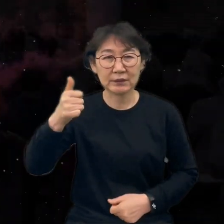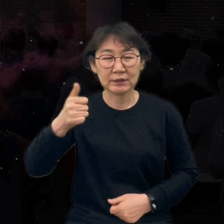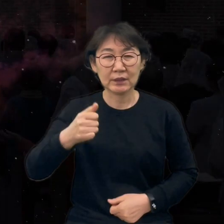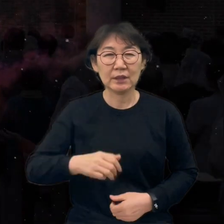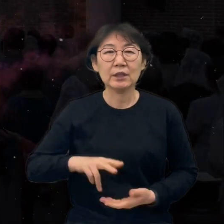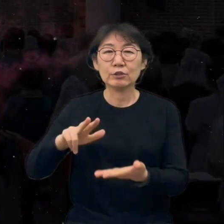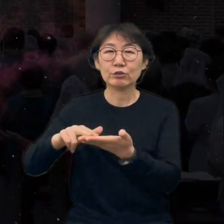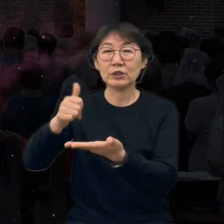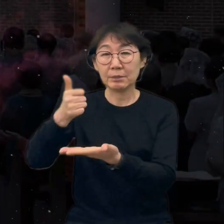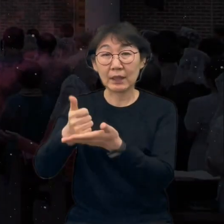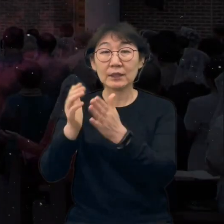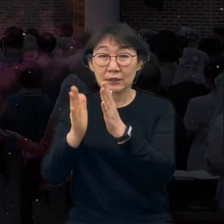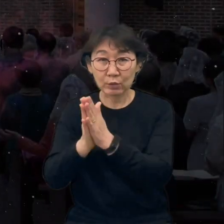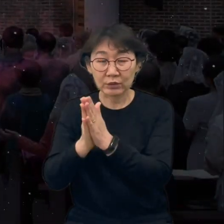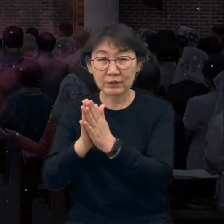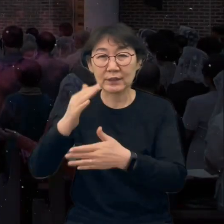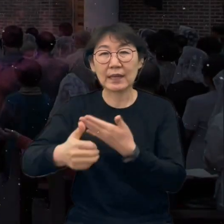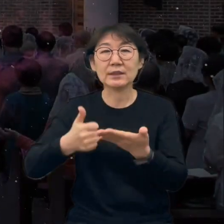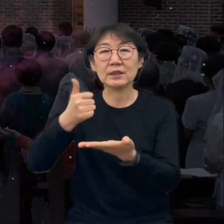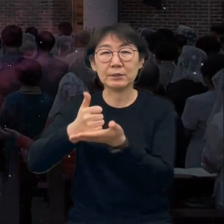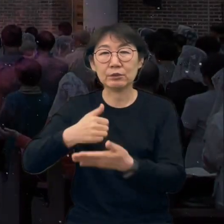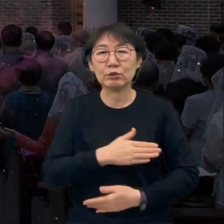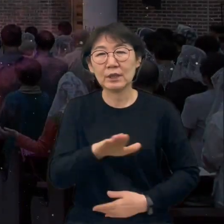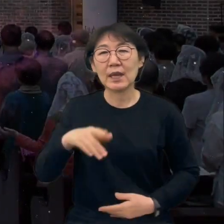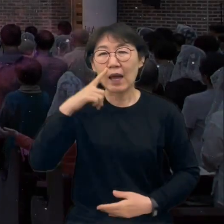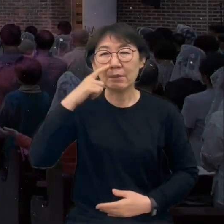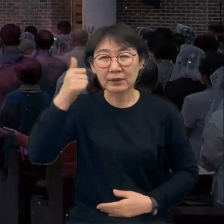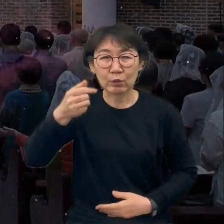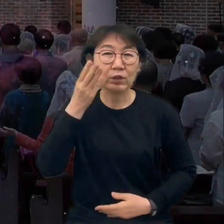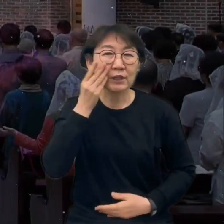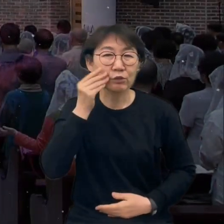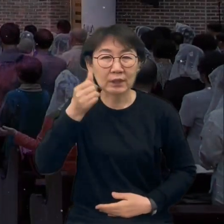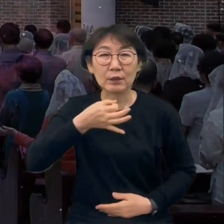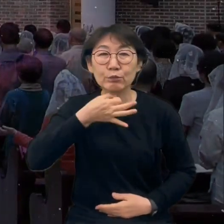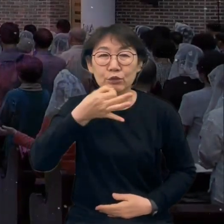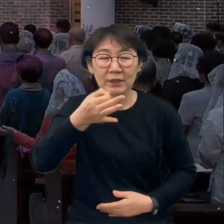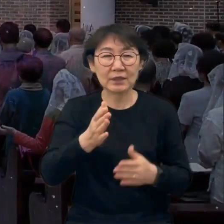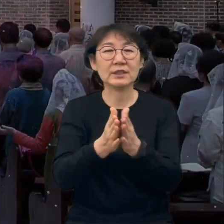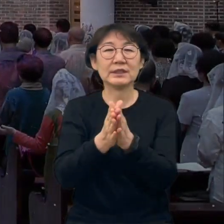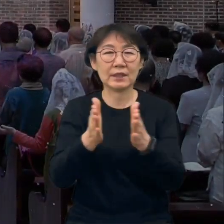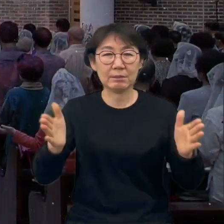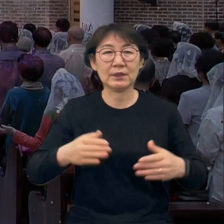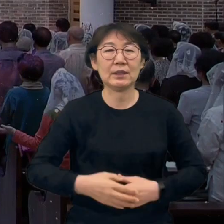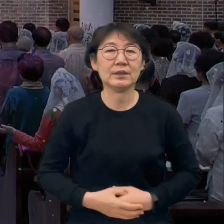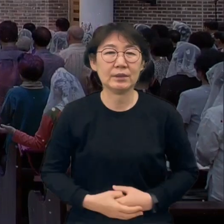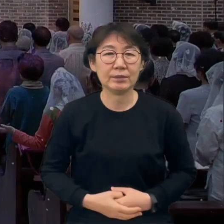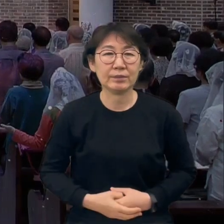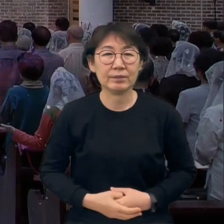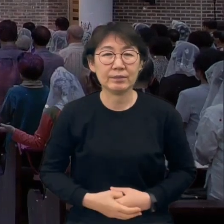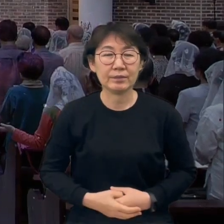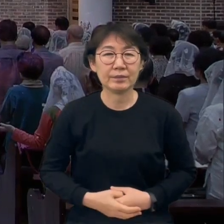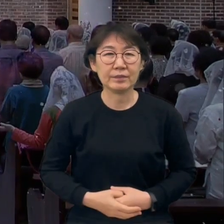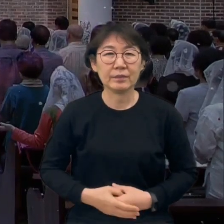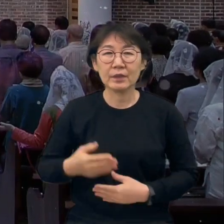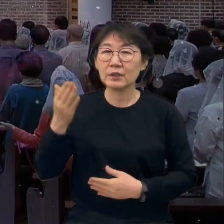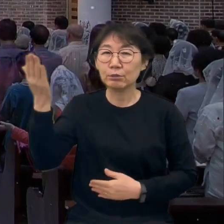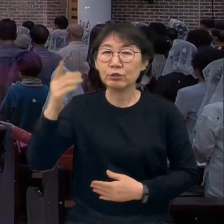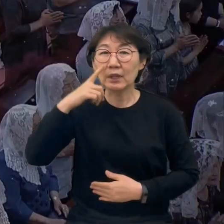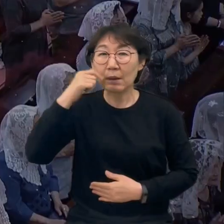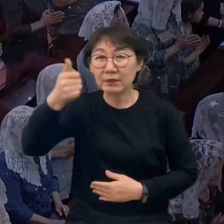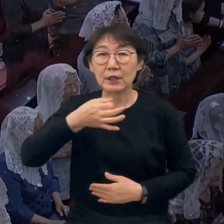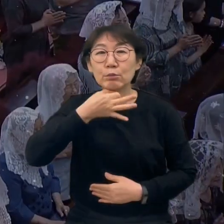우리 아버지. 먼저 주님의 기도는 하느님을 우리 아버지라고 친숙하게 부르면서